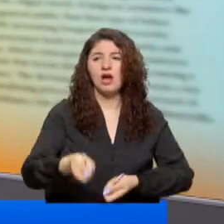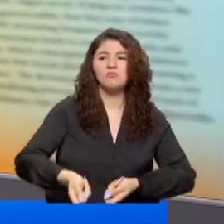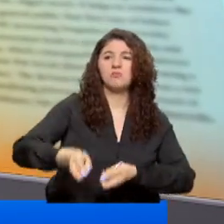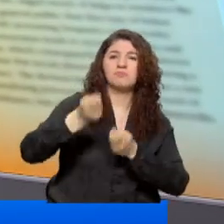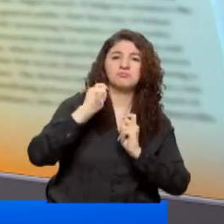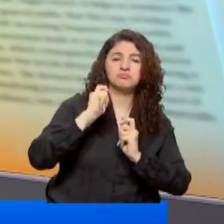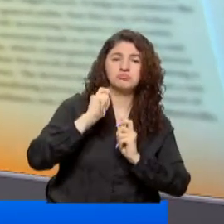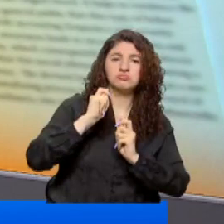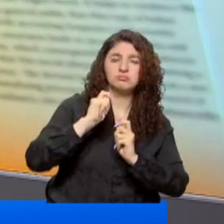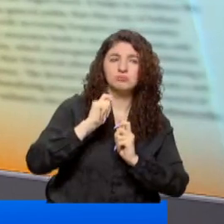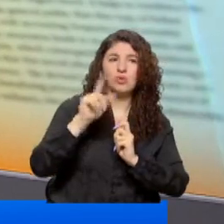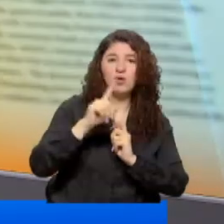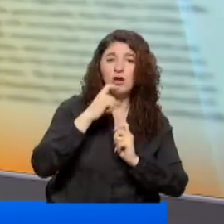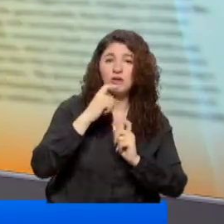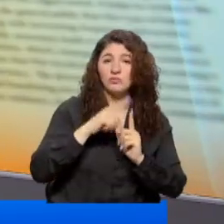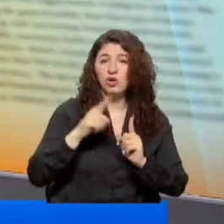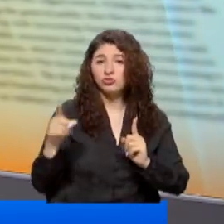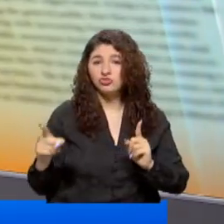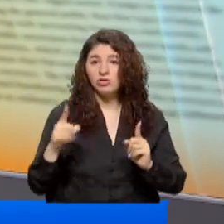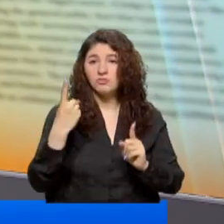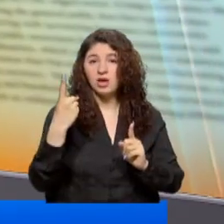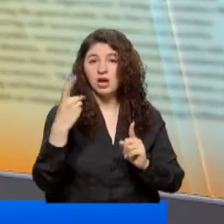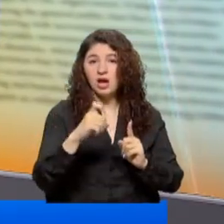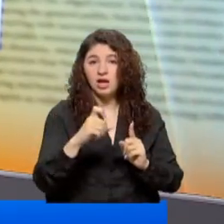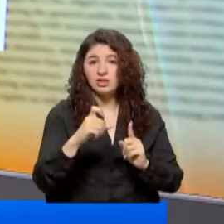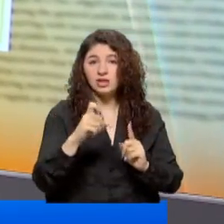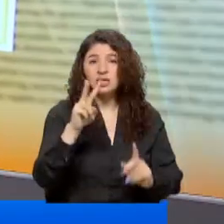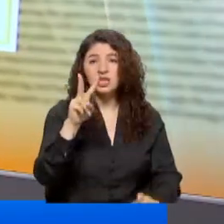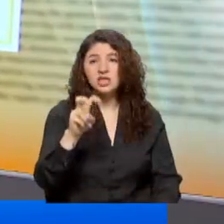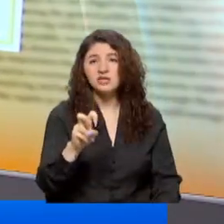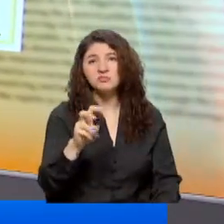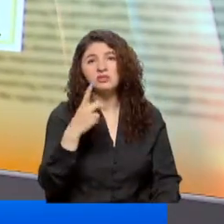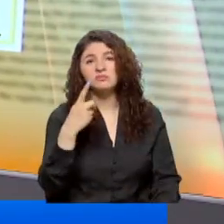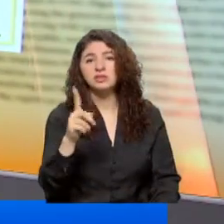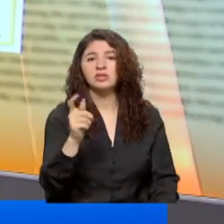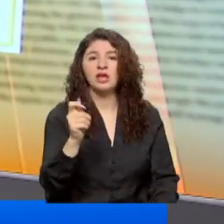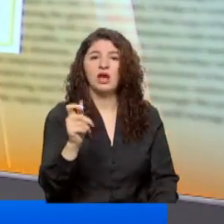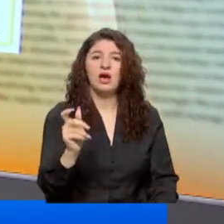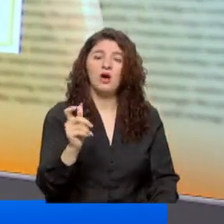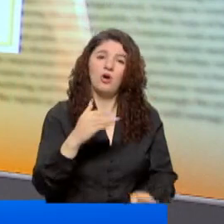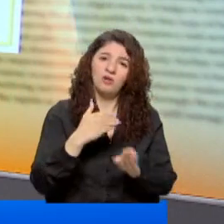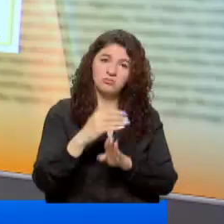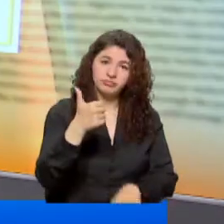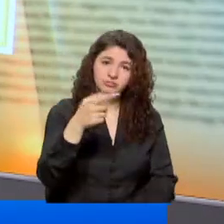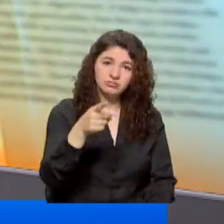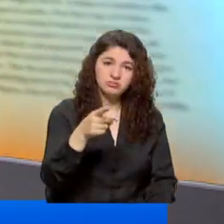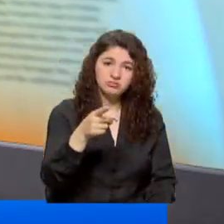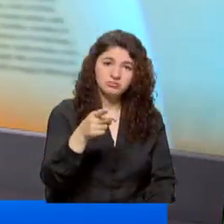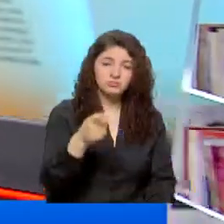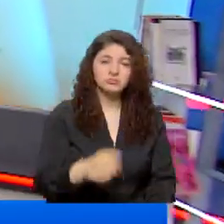çektiniz biz 10 yıl boyunca ayda 28 bin lira ödeyebilir